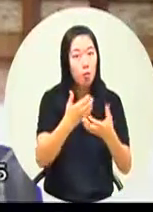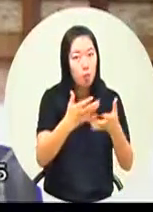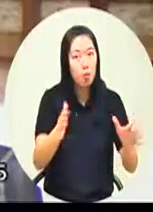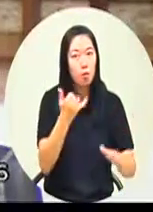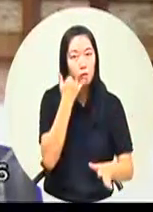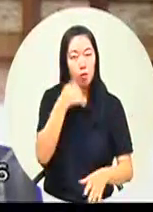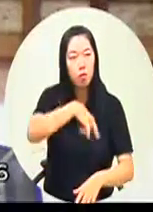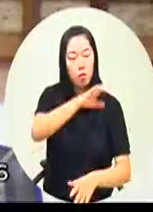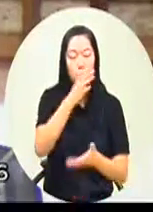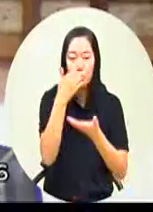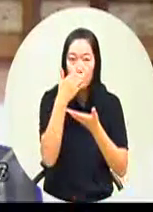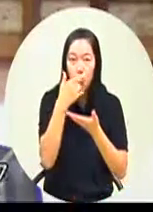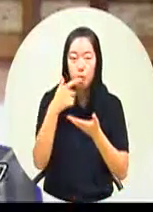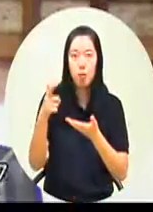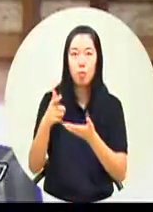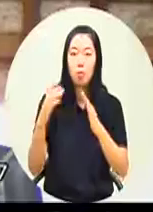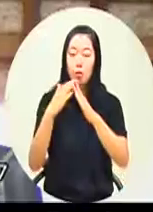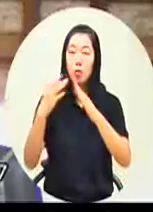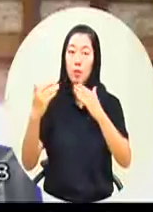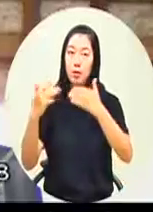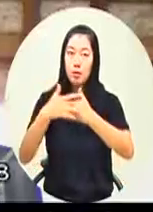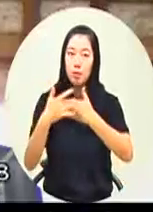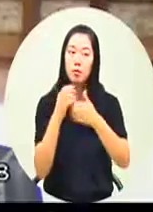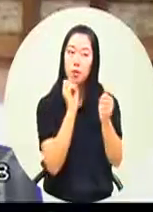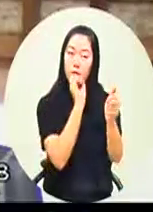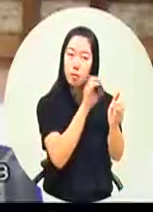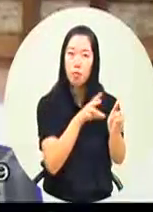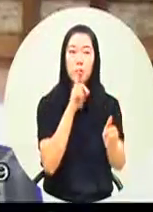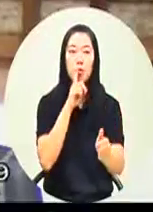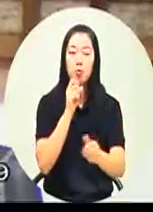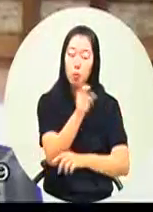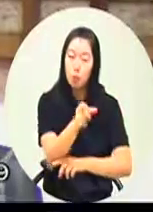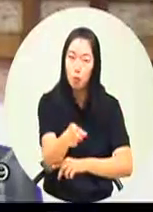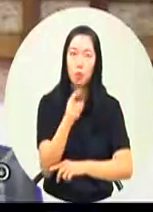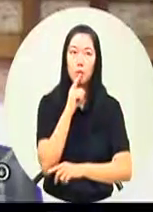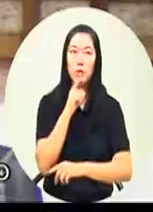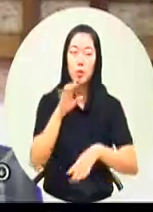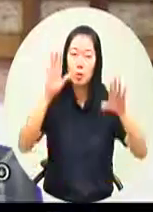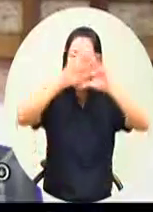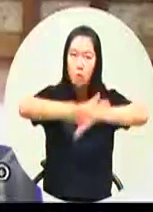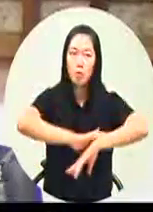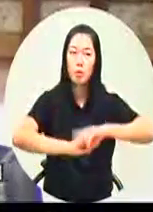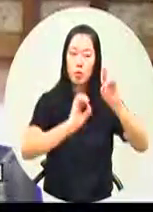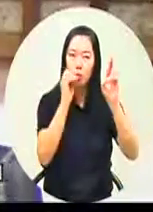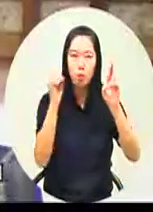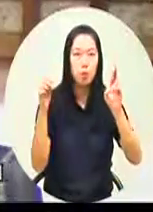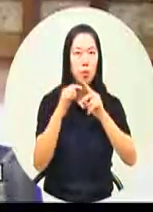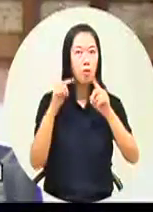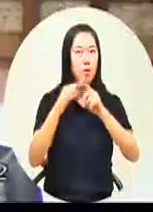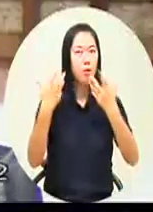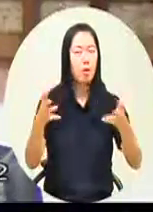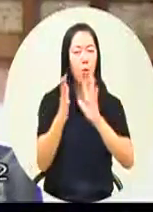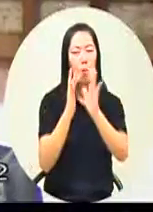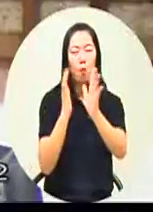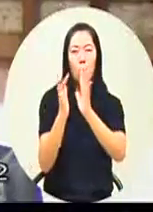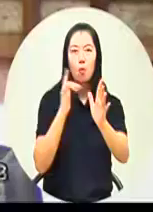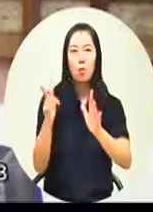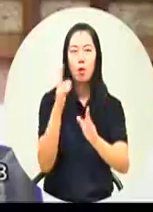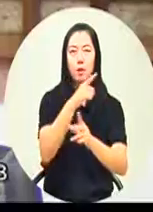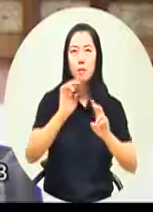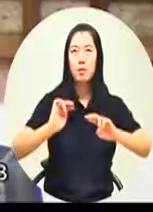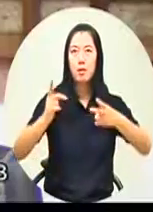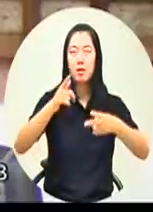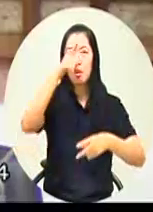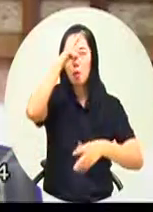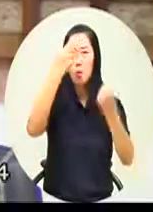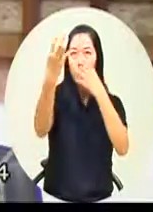家里面交代要购物，然后他们十二点钟，可能那边人正多的时候，你给他弄个闪黄灯，